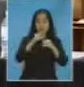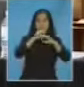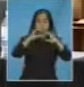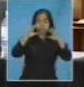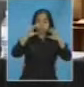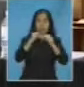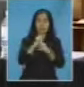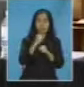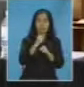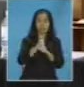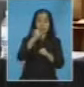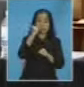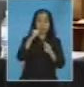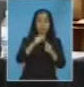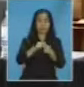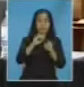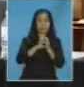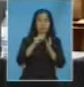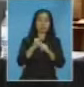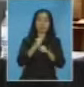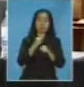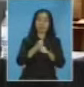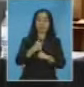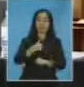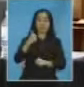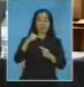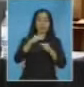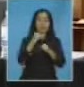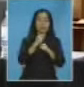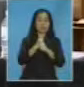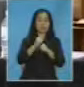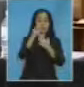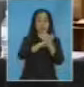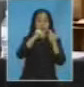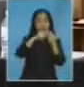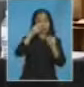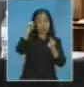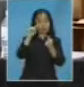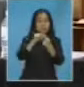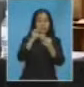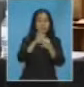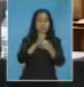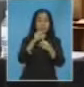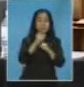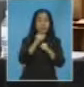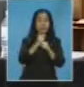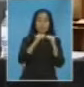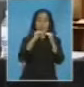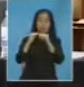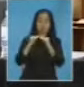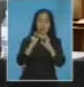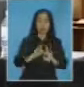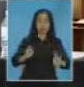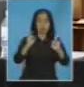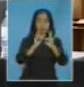าลสามารถที่จะเชิดหน้าชูตาได้ว่าเราเป็นอารยประเทศให้ความคำนึงถึงเรื่องของความเสมอภาคนะค